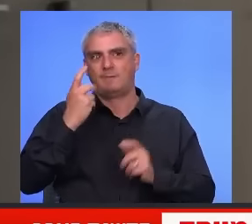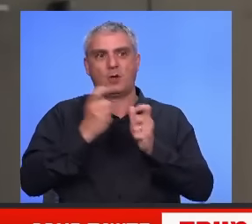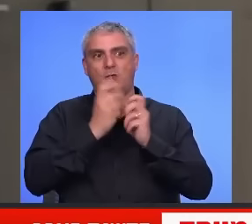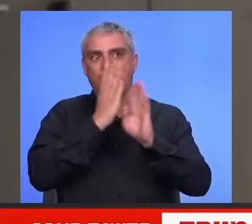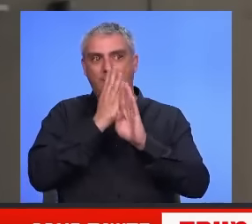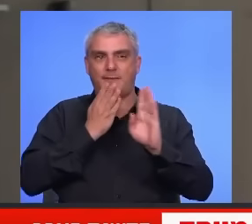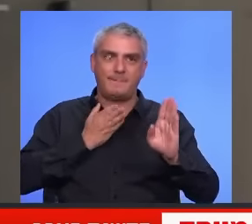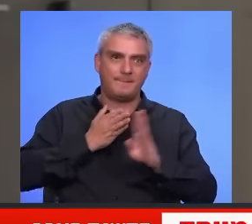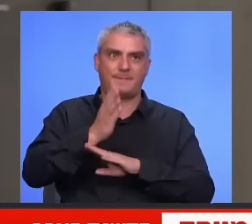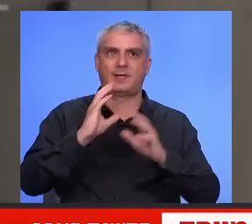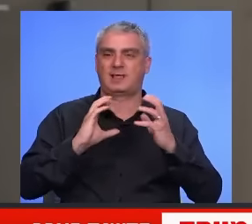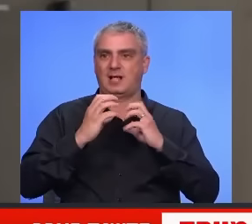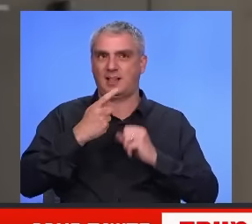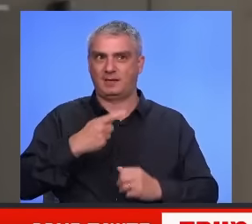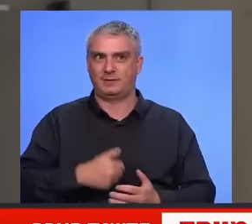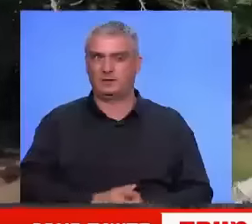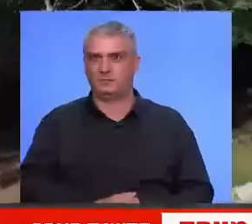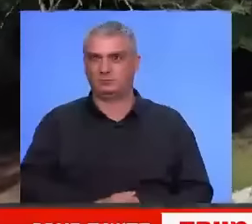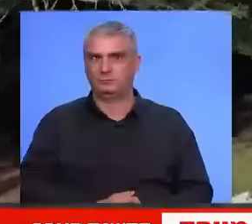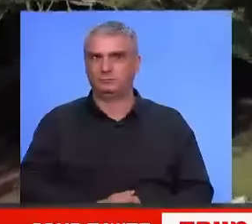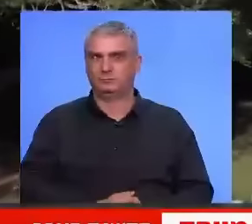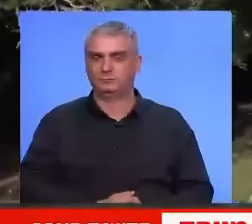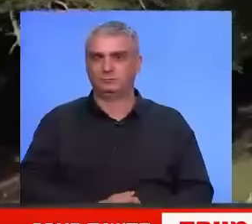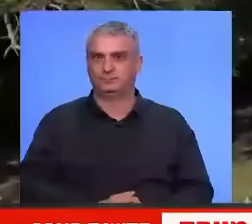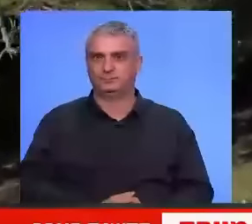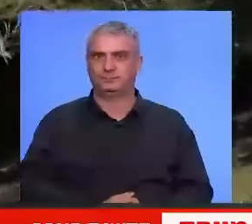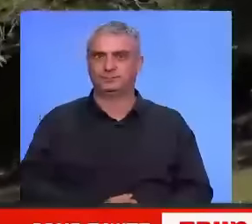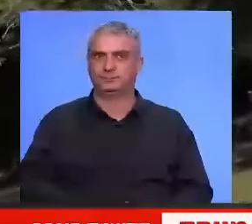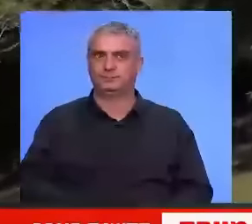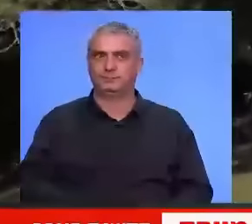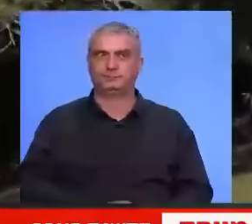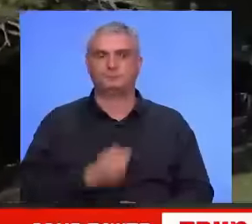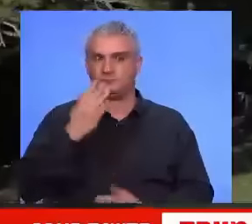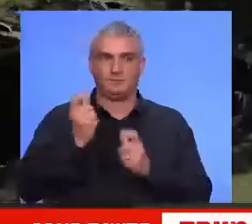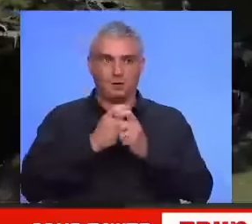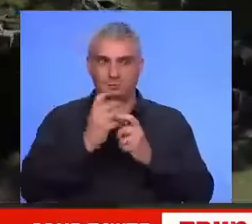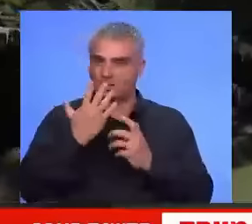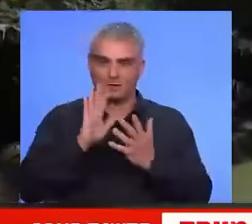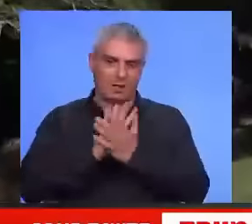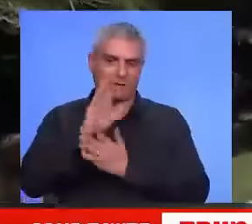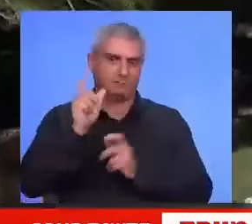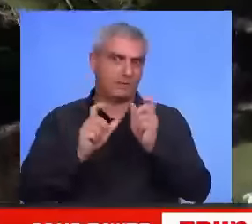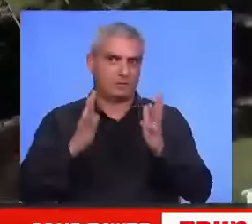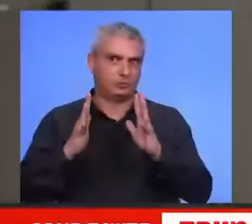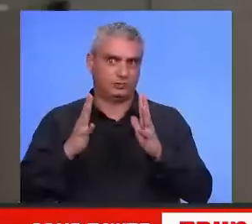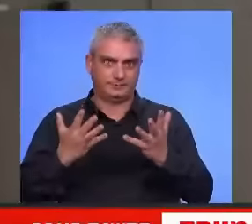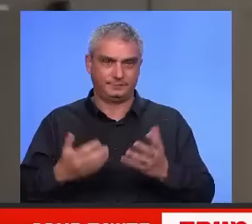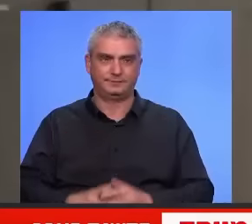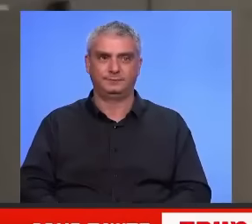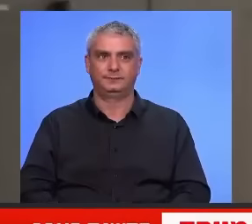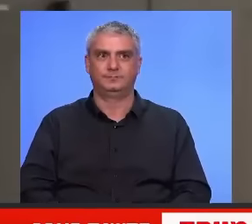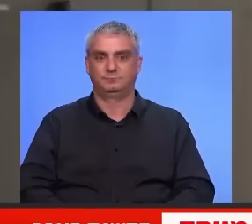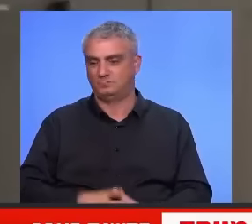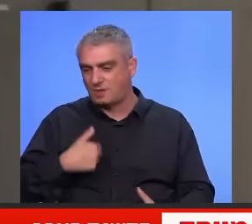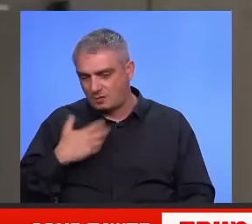מחבלים שבדרך לקיבוץ. ארבע חוליות זה בערך 15 אנשים. אנחנו